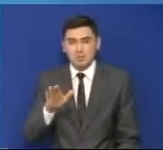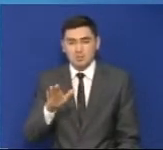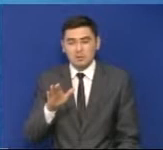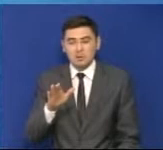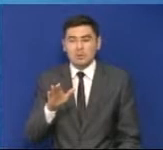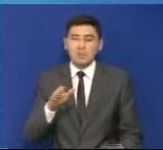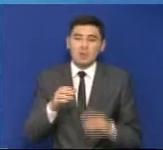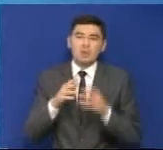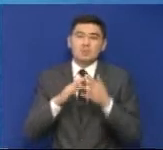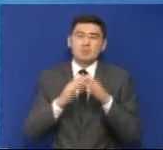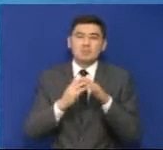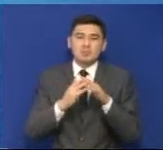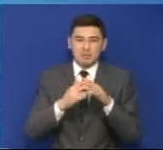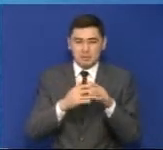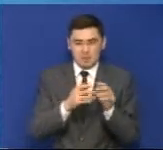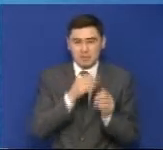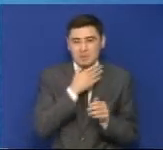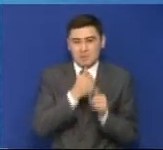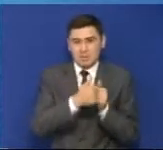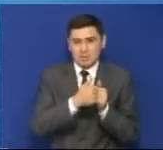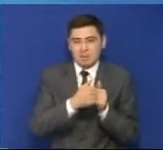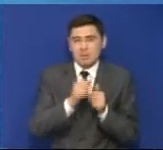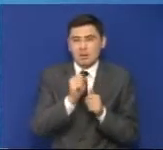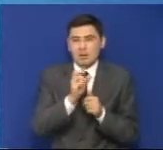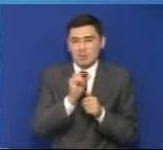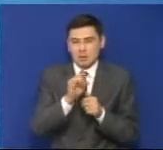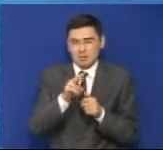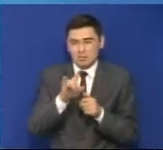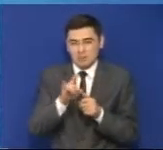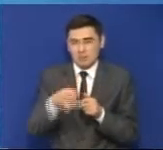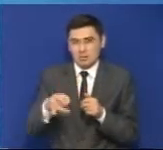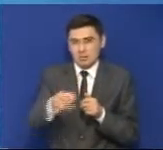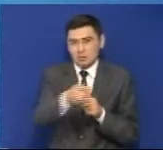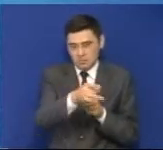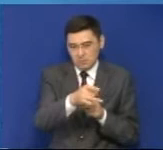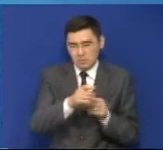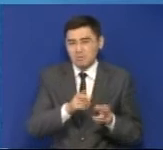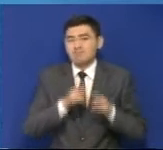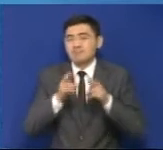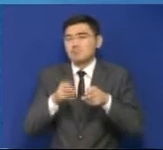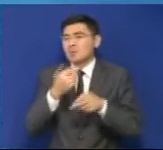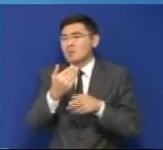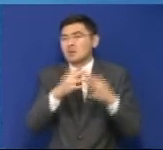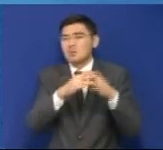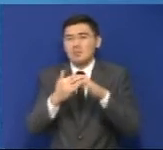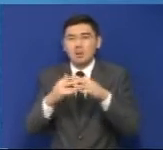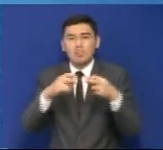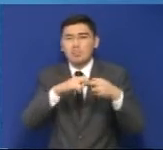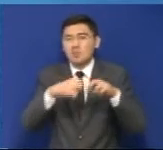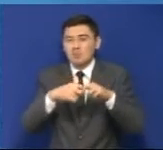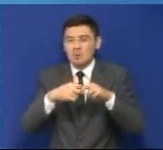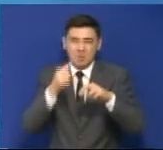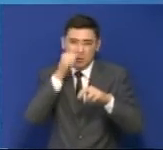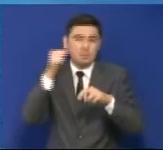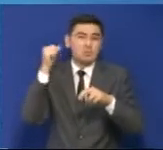өңірінің тыныс-тіршілігімен танысты. Шаһар басшысы жыл басындағы есептік кездесуінде ауыл халқының тарапынан көтерілген мәселелердің қаншалықты